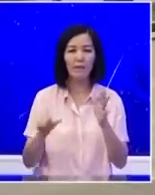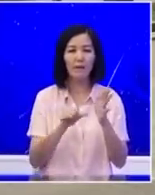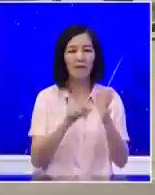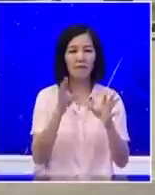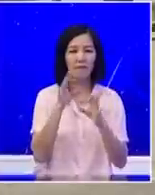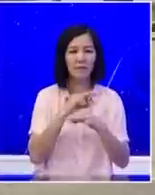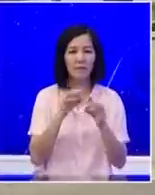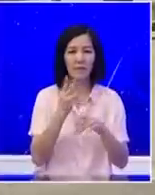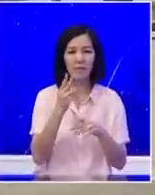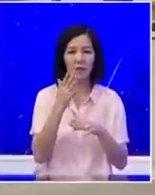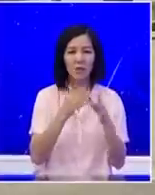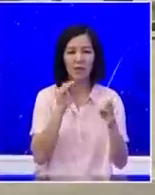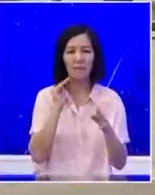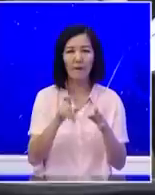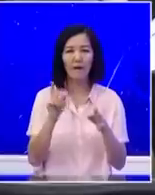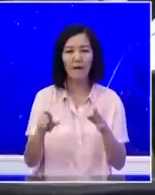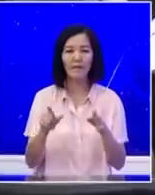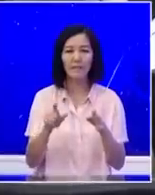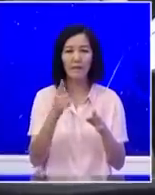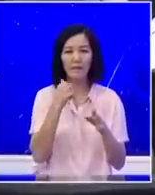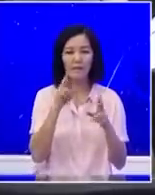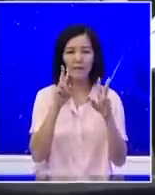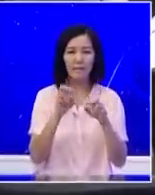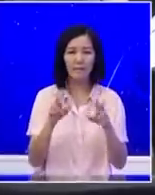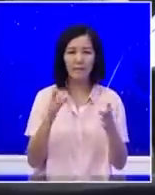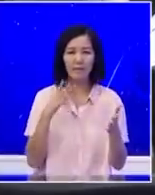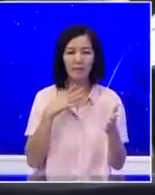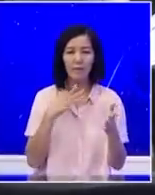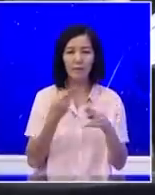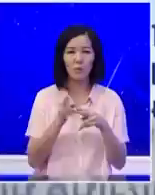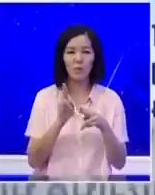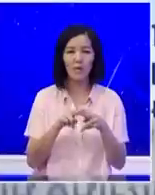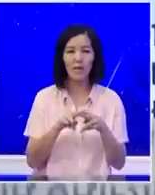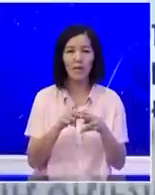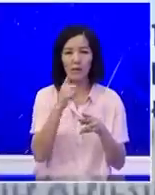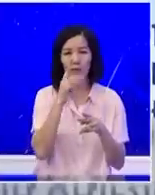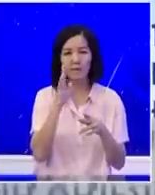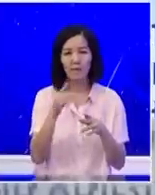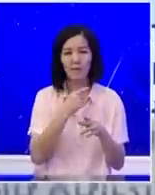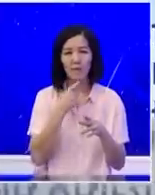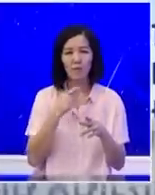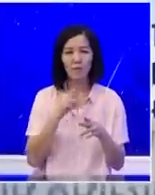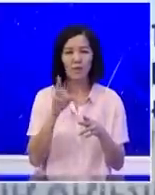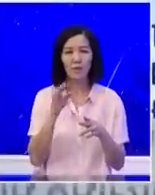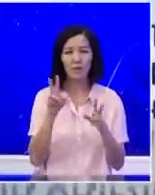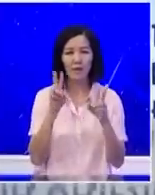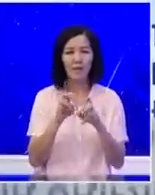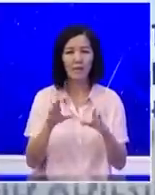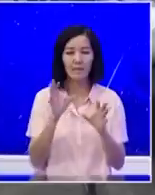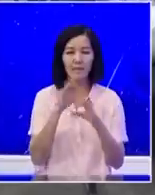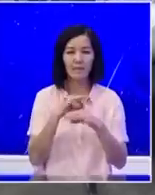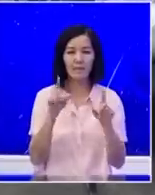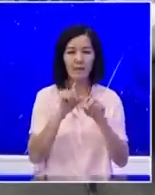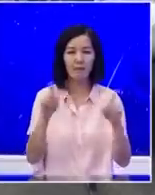6 зертханада 2,5 мыңға жуық адам сынамалық тест тапсыра алады. Сондай-ақ жақын арада Талдықорғанда тағы бір коронавирусты